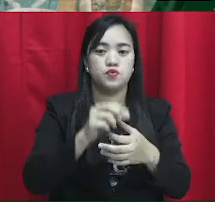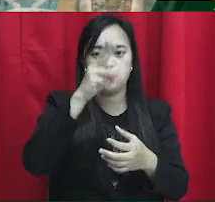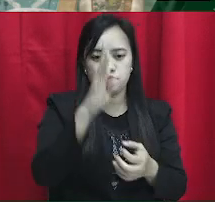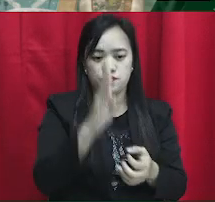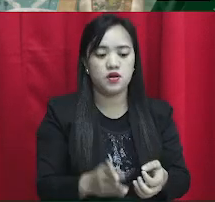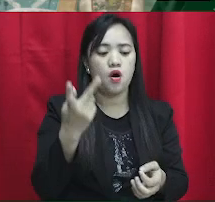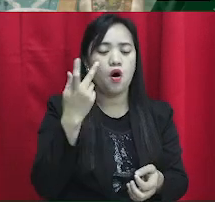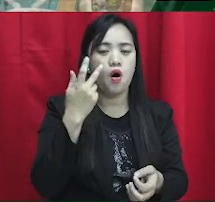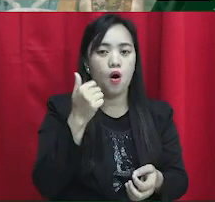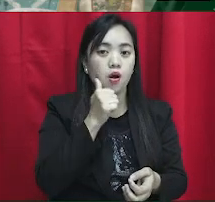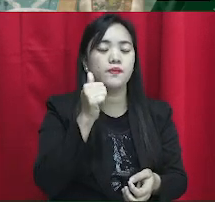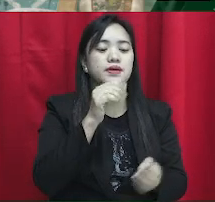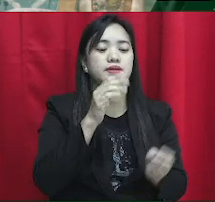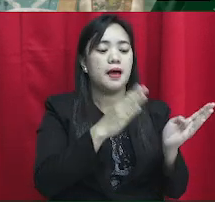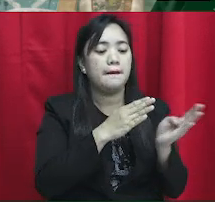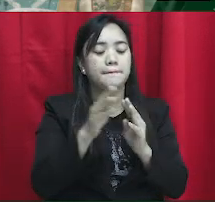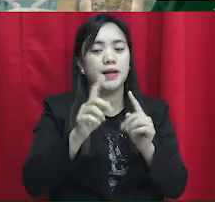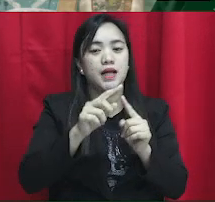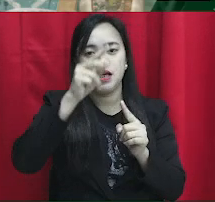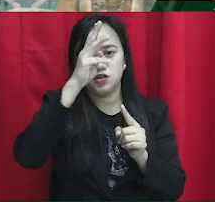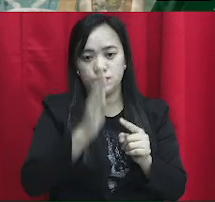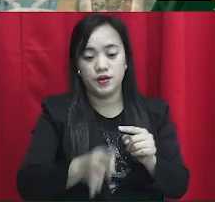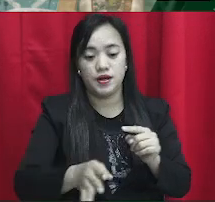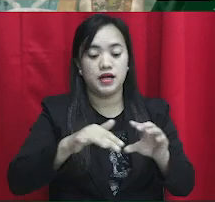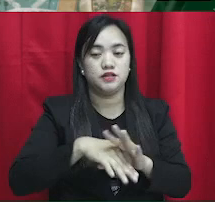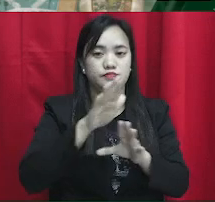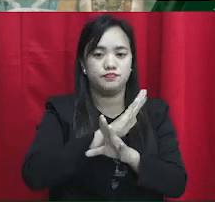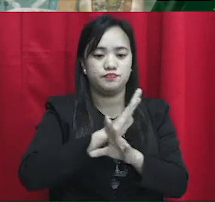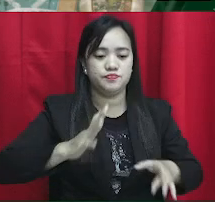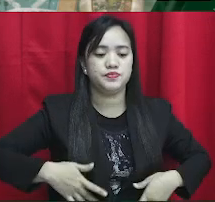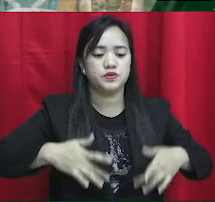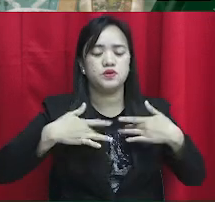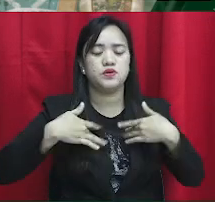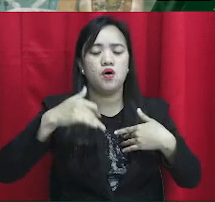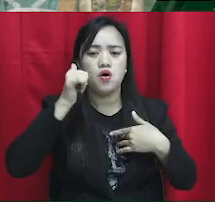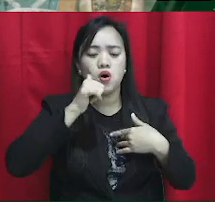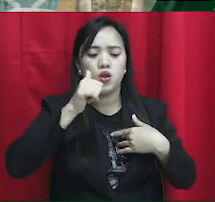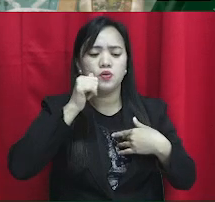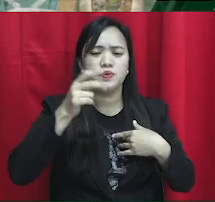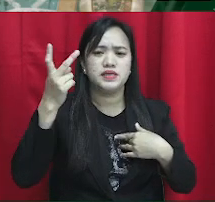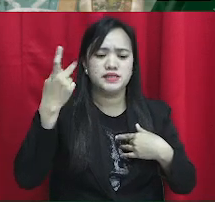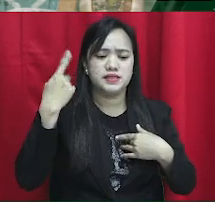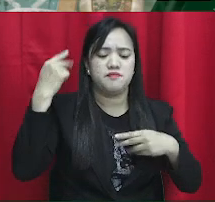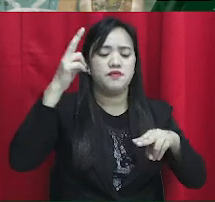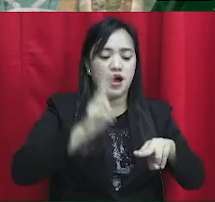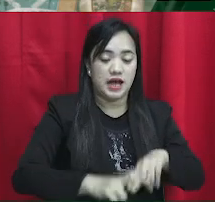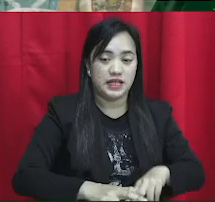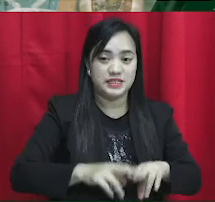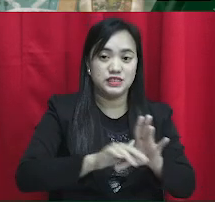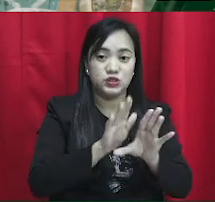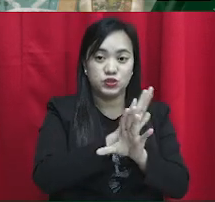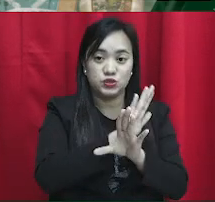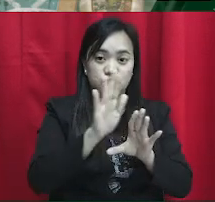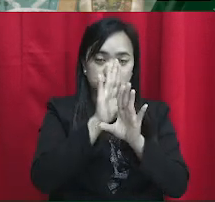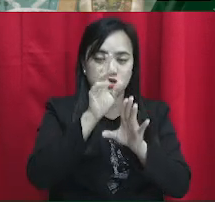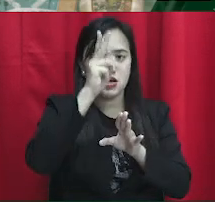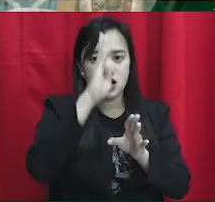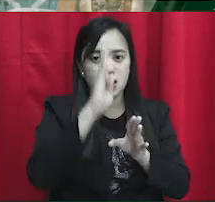wala sa eksena ng buhay natin ang Panginoon. Laging may nakatanim lagi ang Diyos. You see? Kaya nga, sabi